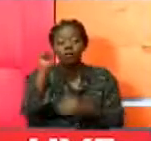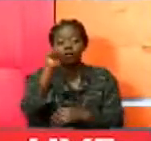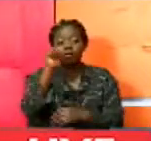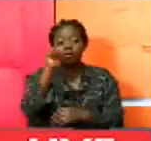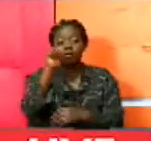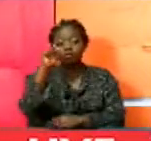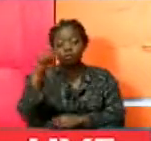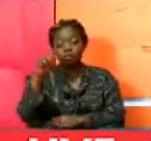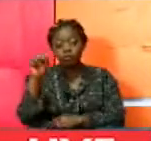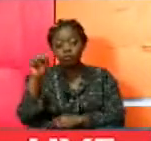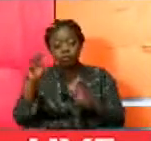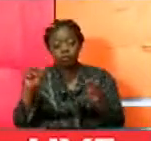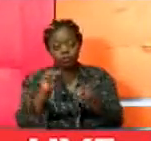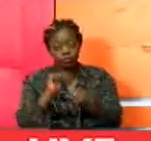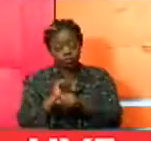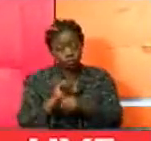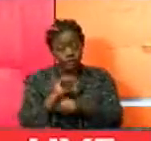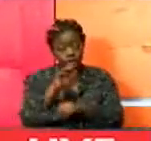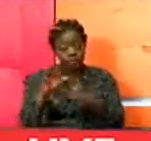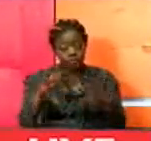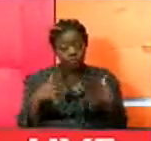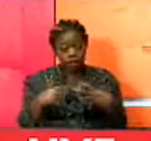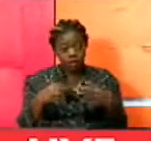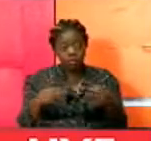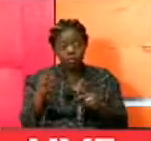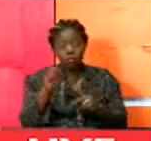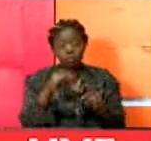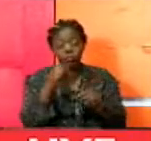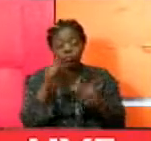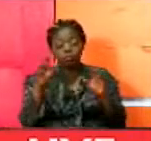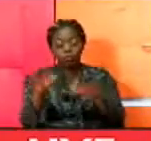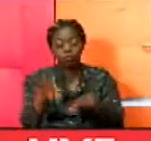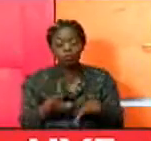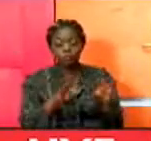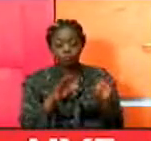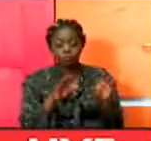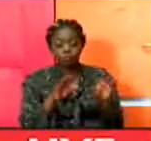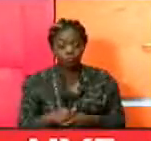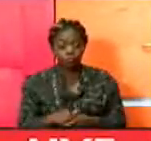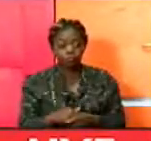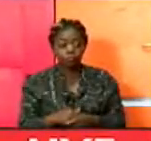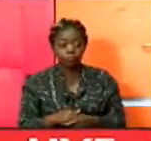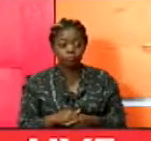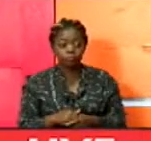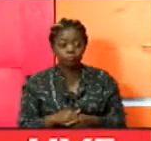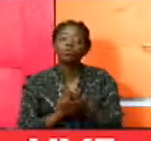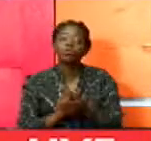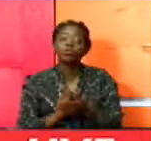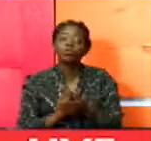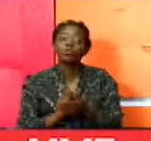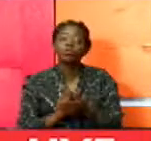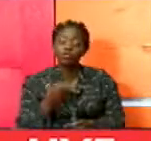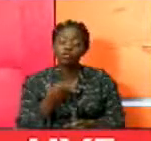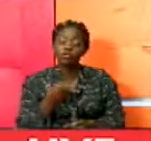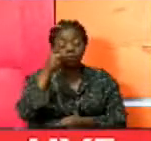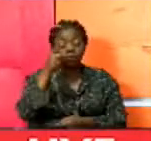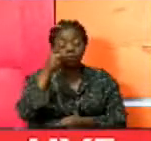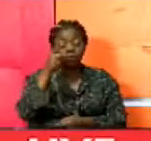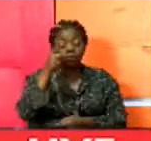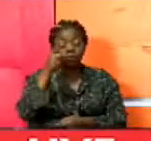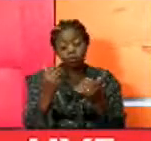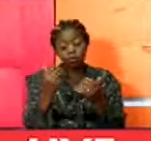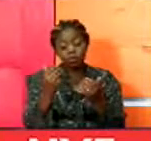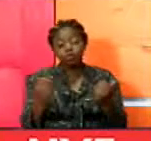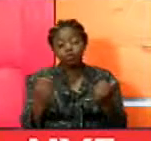olw'engeri gy'akolamu emirimu gye nga yabawonya abantu abaali basusse okubatulugunya. Oli muzadde kubanga tuli abaana